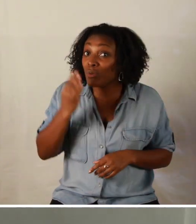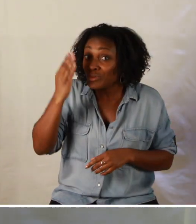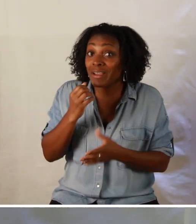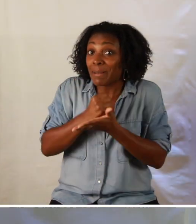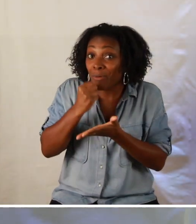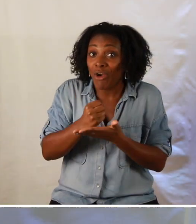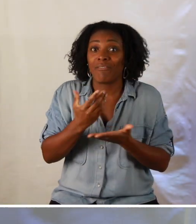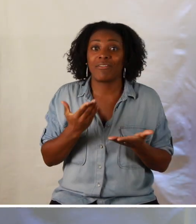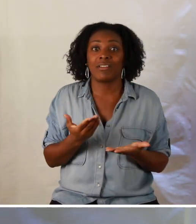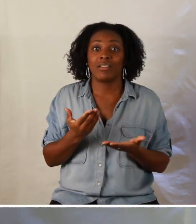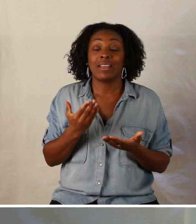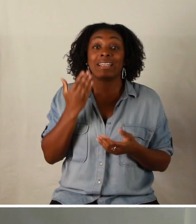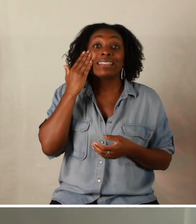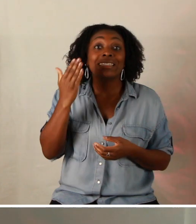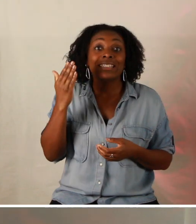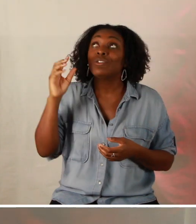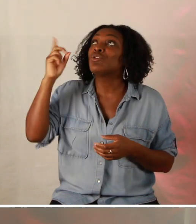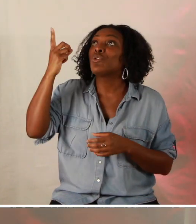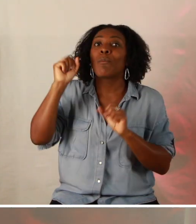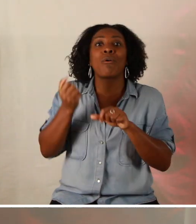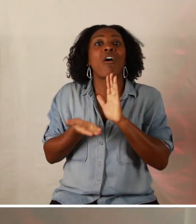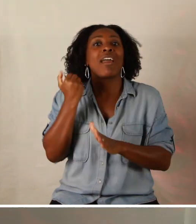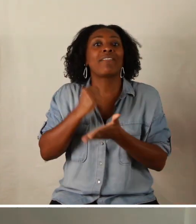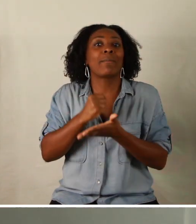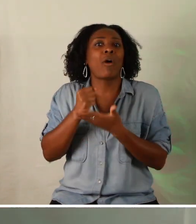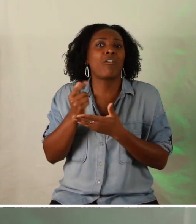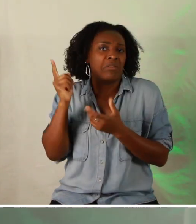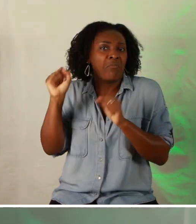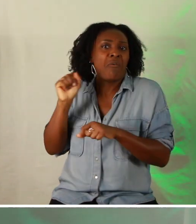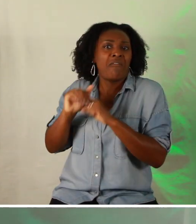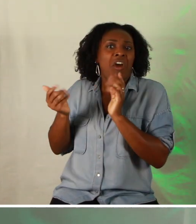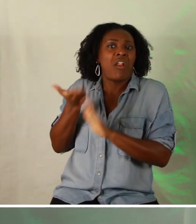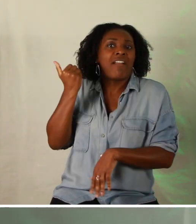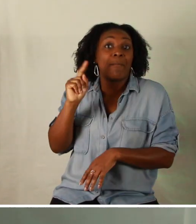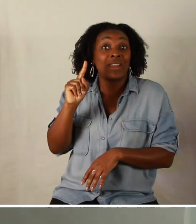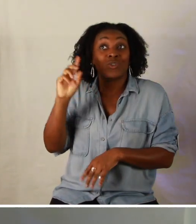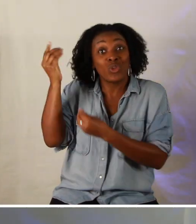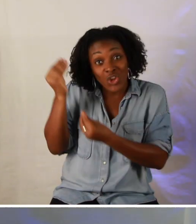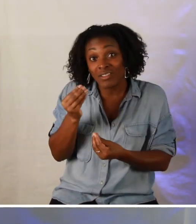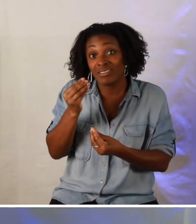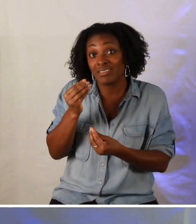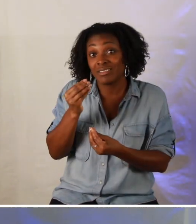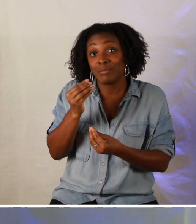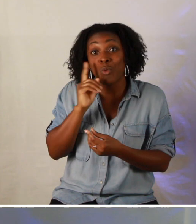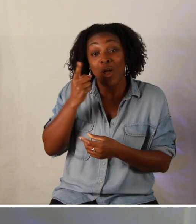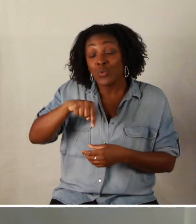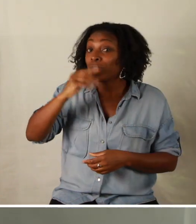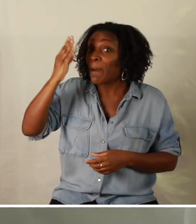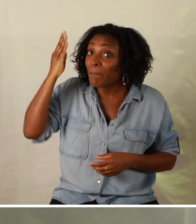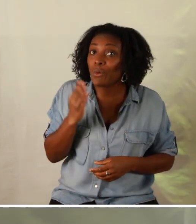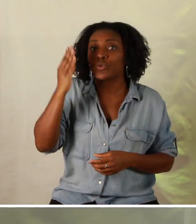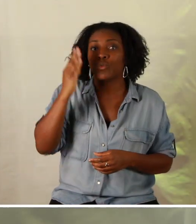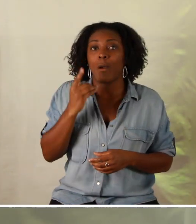pouvait ne pas nous faire passer par l'épreuve, il le ferait. Mais c'est obligatoire et nécessaire dans notre chemin